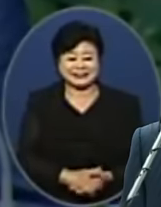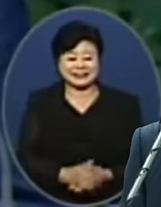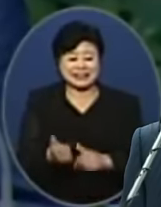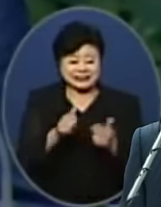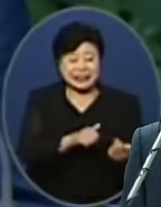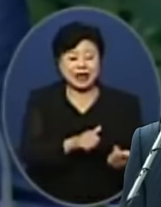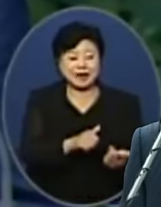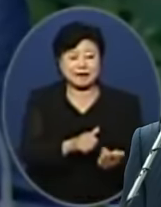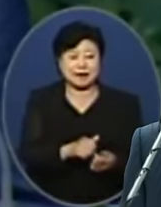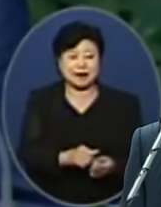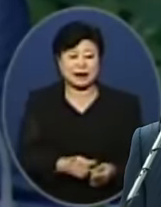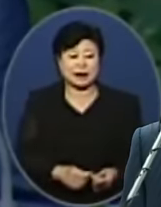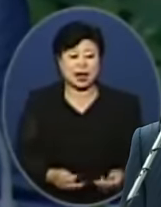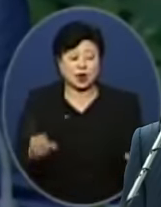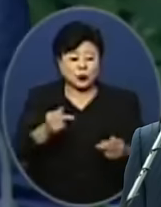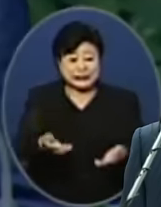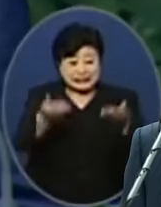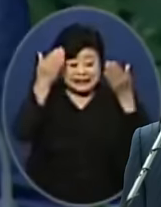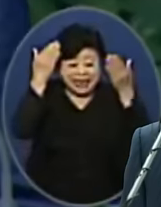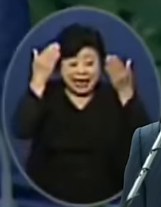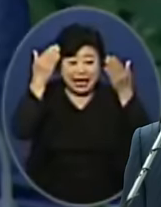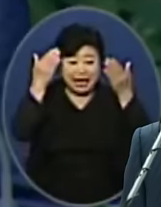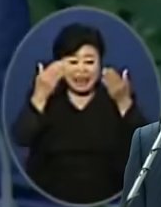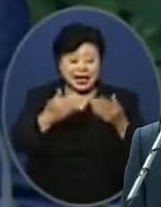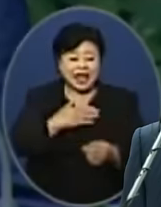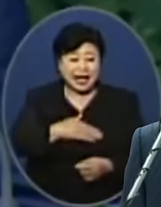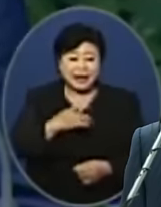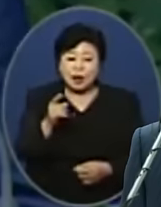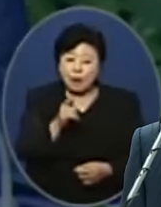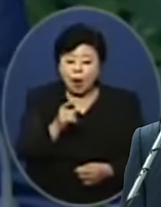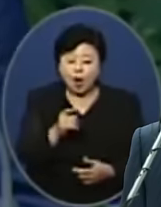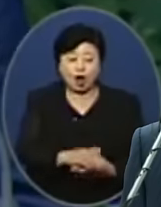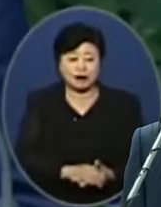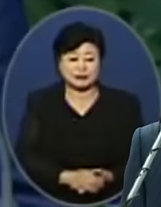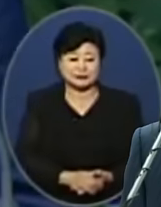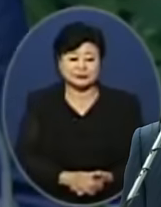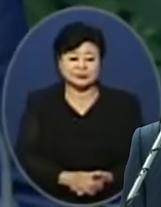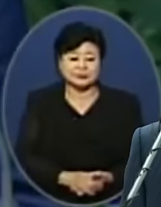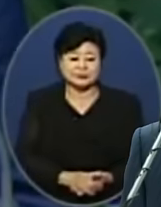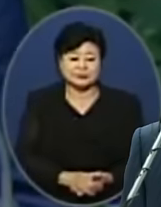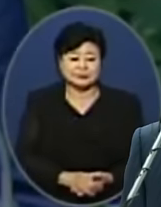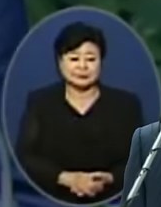사망의 엄청난 골짜기를 지나면 우리가 늘 알아야 될 것은